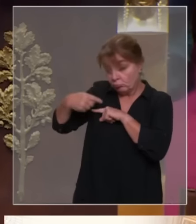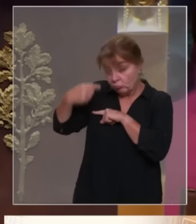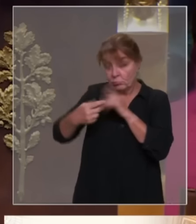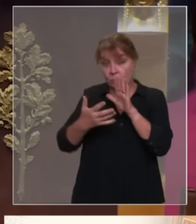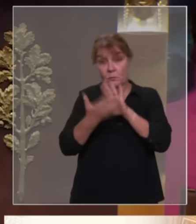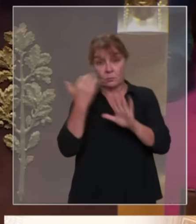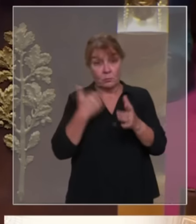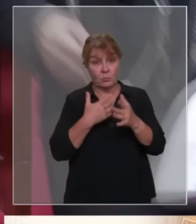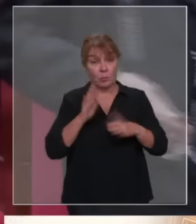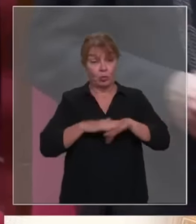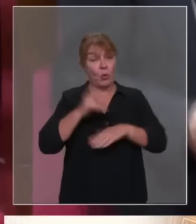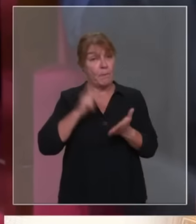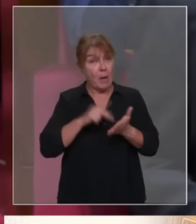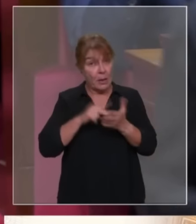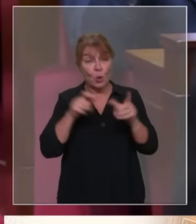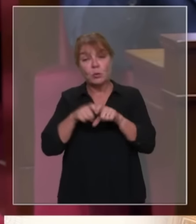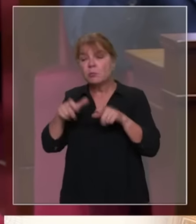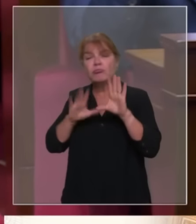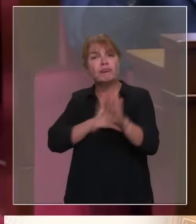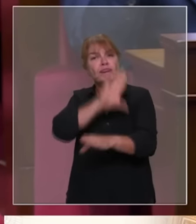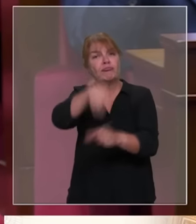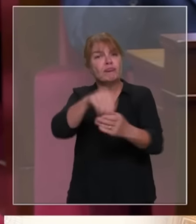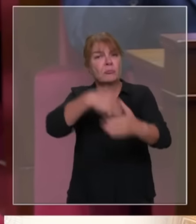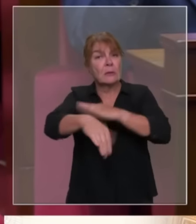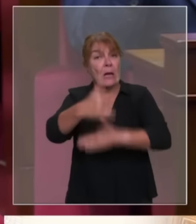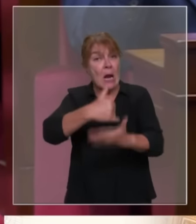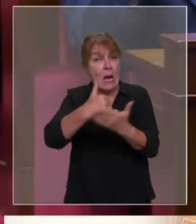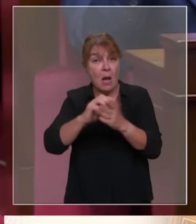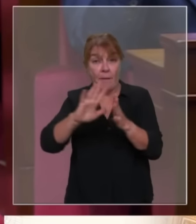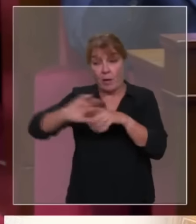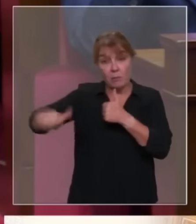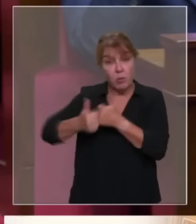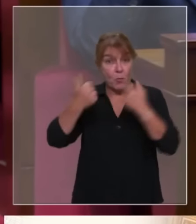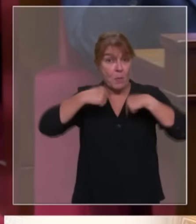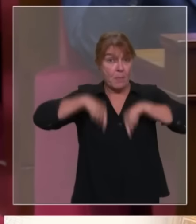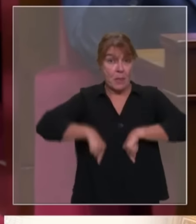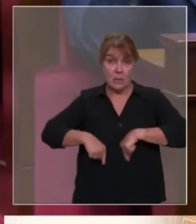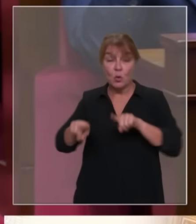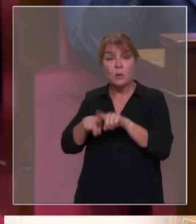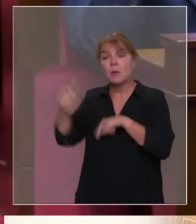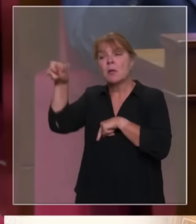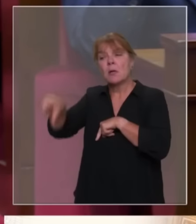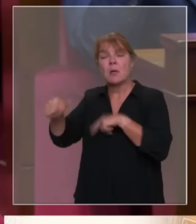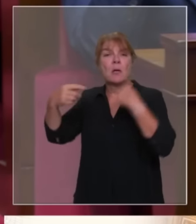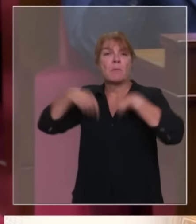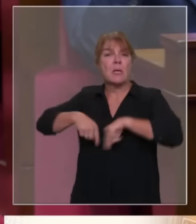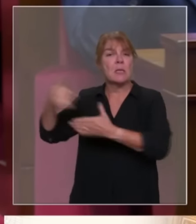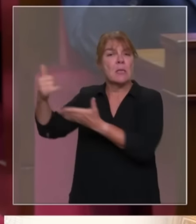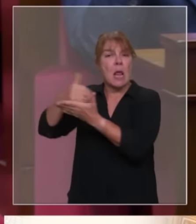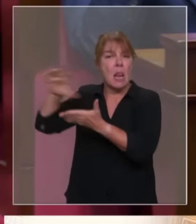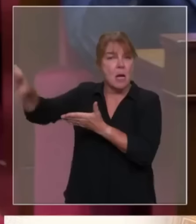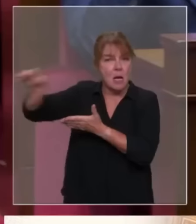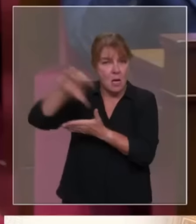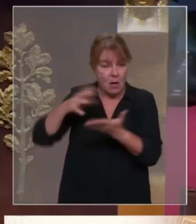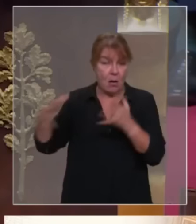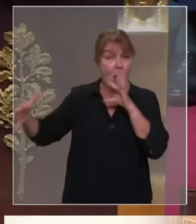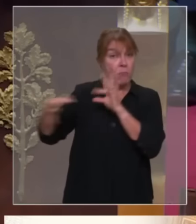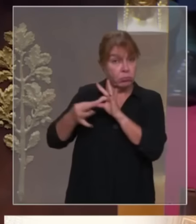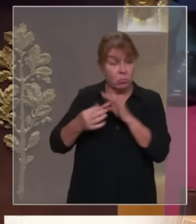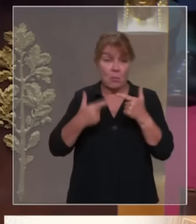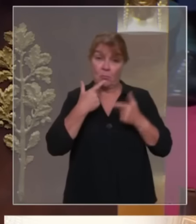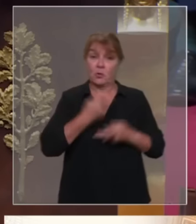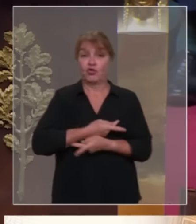et en Nouvelle-Calédonie par une délégation interministérielle placée auprès du Premier ministre et du ministre de l'Outre-mer. Je suis en